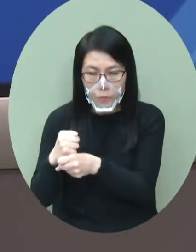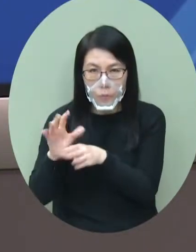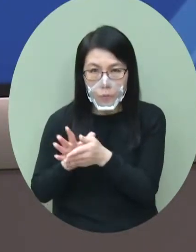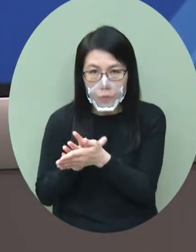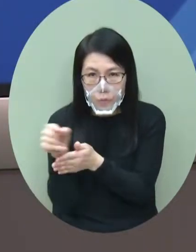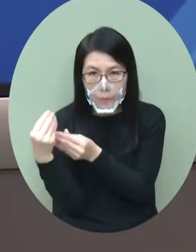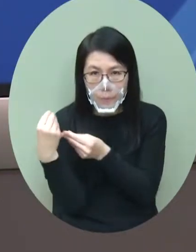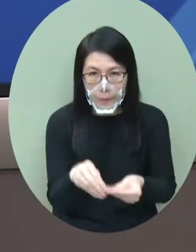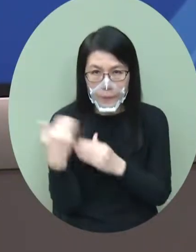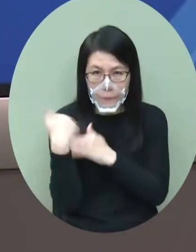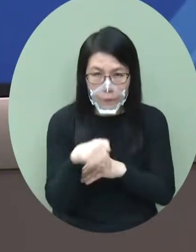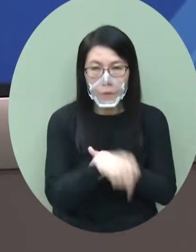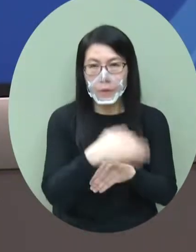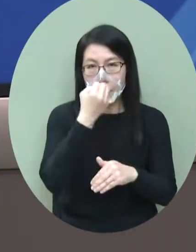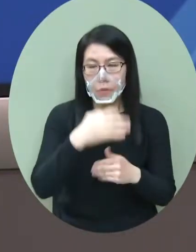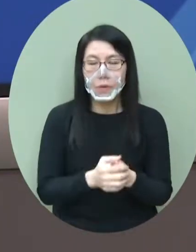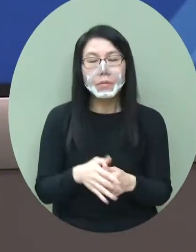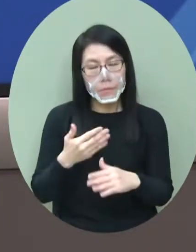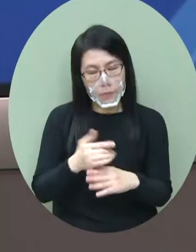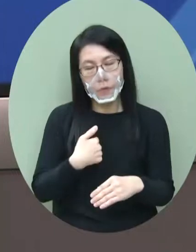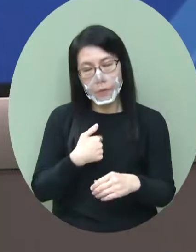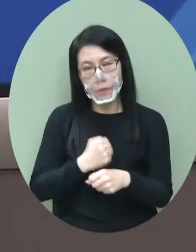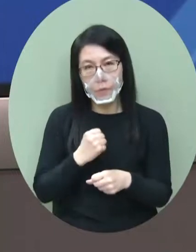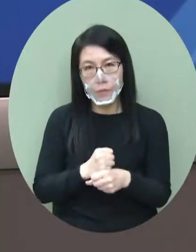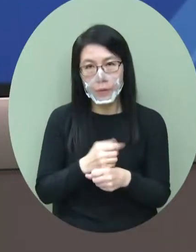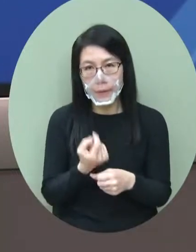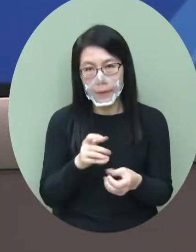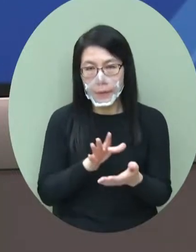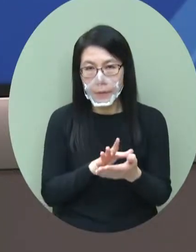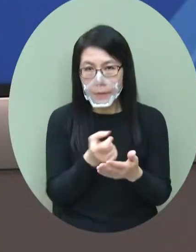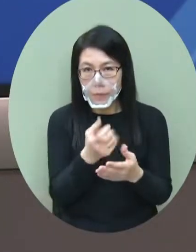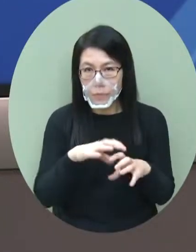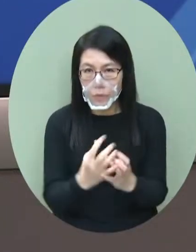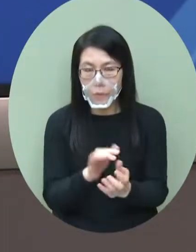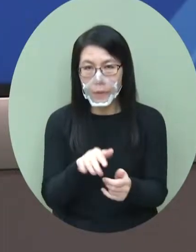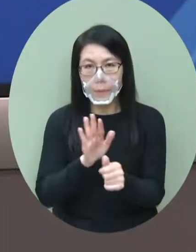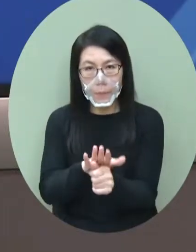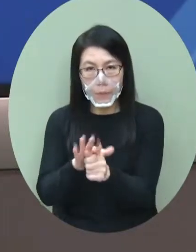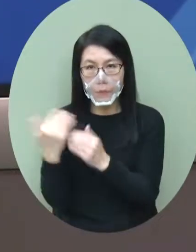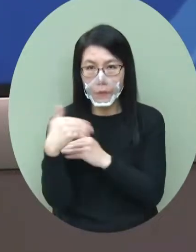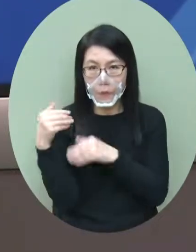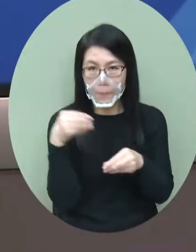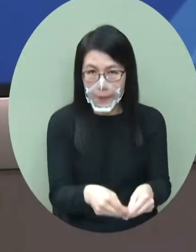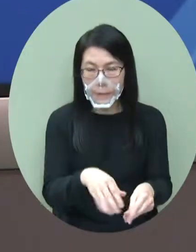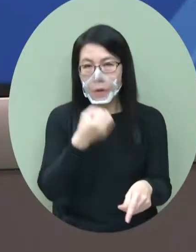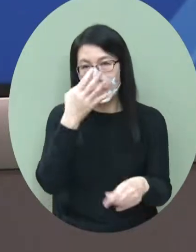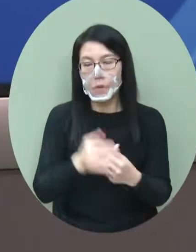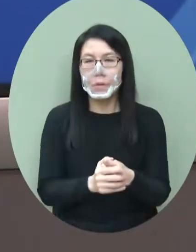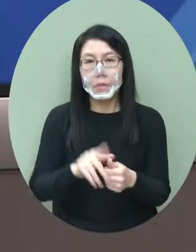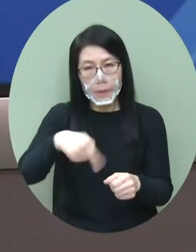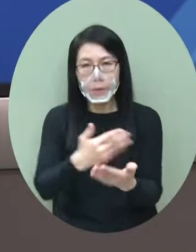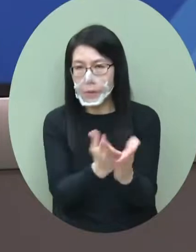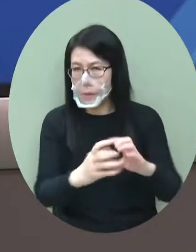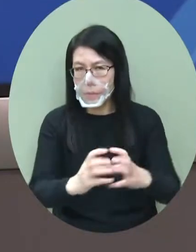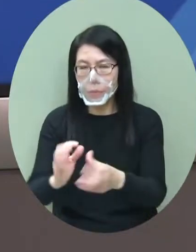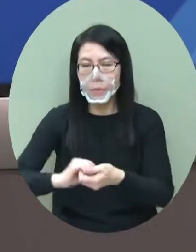线，专门为供港进行调整。所以 我们主要工作小组主要是工作